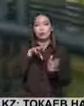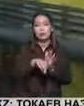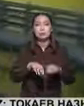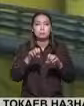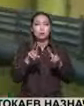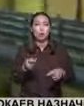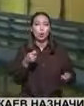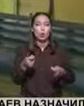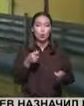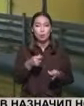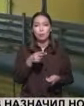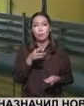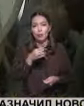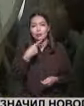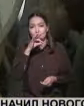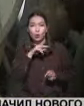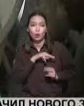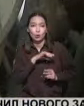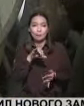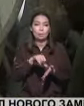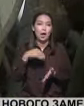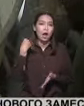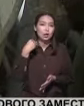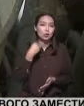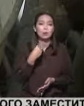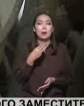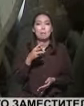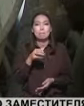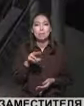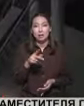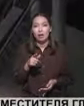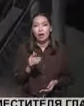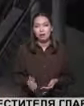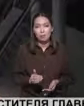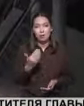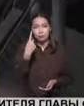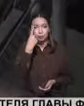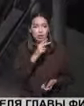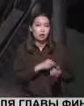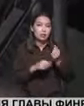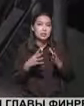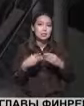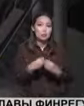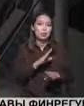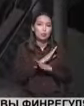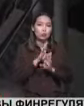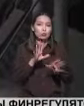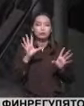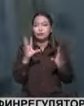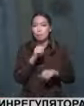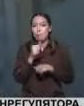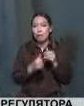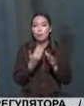специалисты управления по инспекции труда и представители Актюбинской медной компании. Как сообщил работодатель, семье погибшего будет оказана